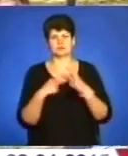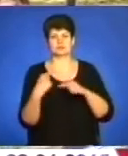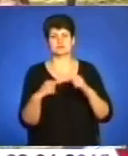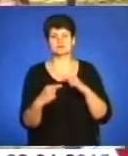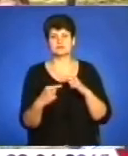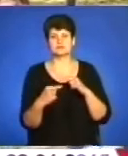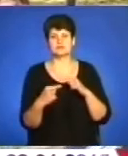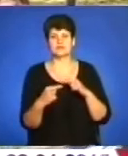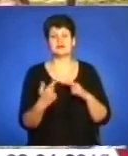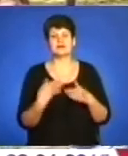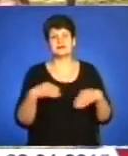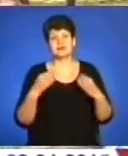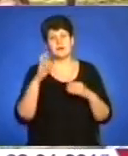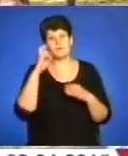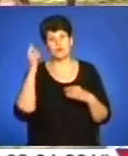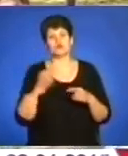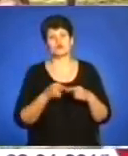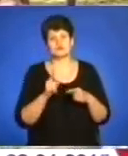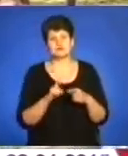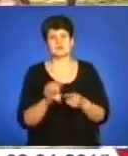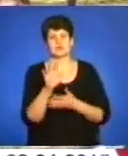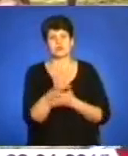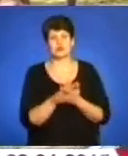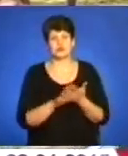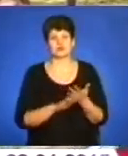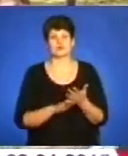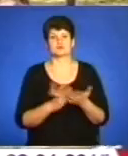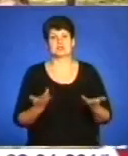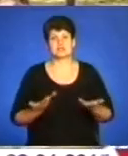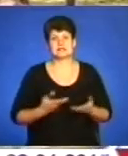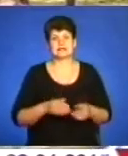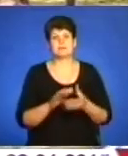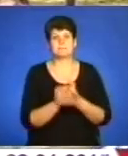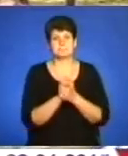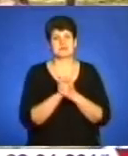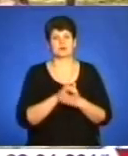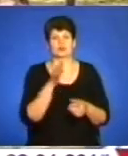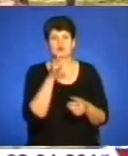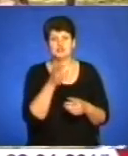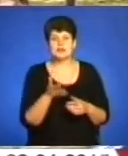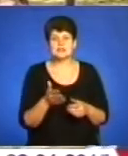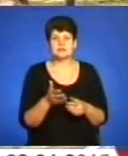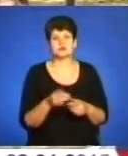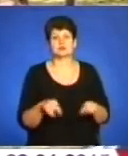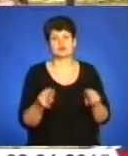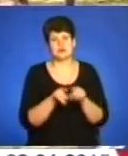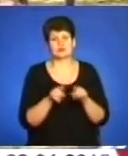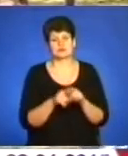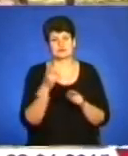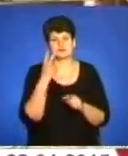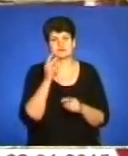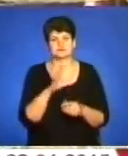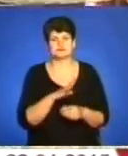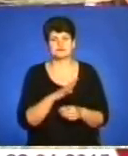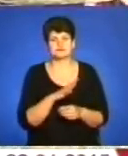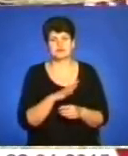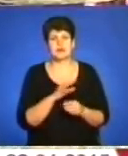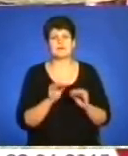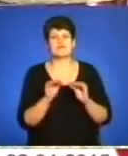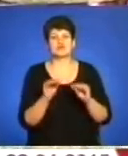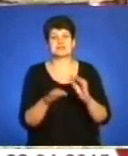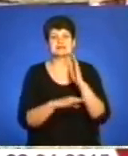Тому дай Бог, щоб цей символізм далі продовжувався. Хоча б жили в мирному часі, але якщо навіть придеться, щоб такий символ завжди залишався. Посадити